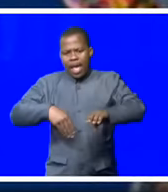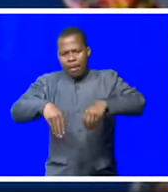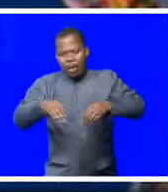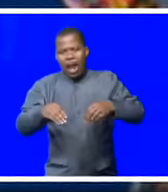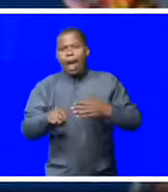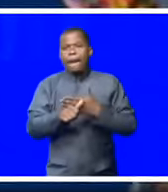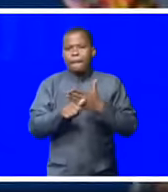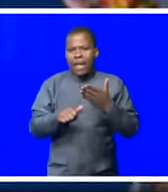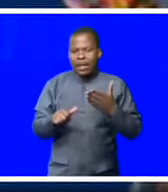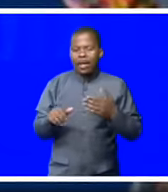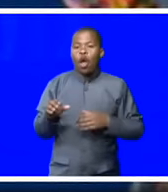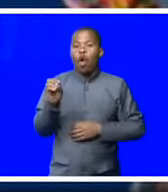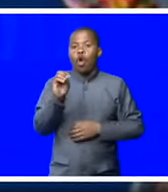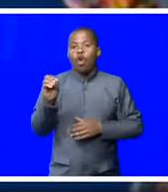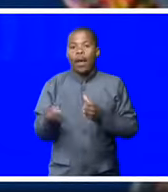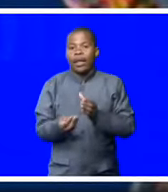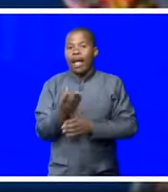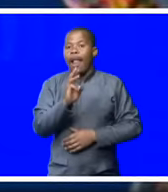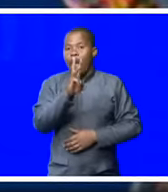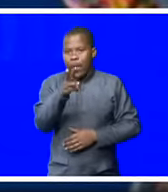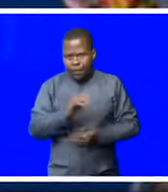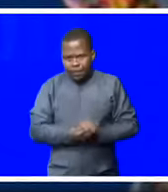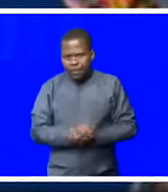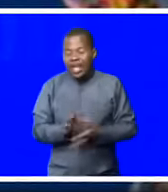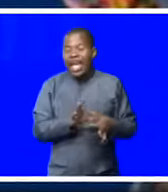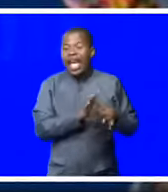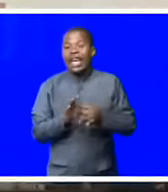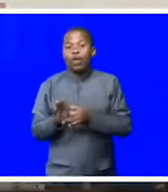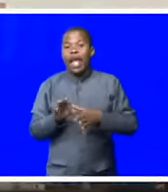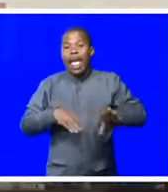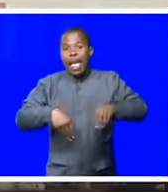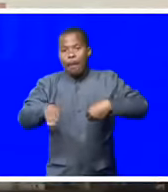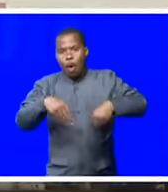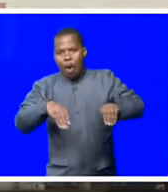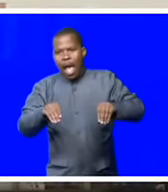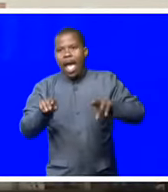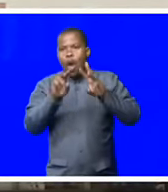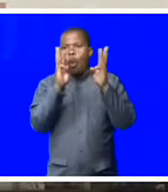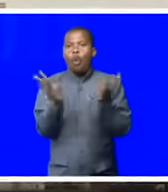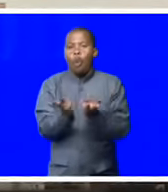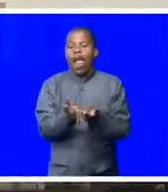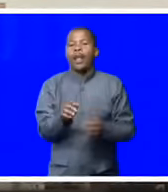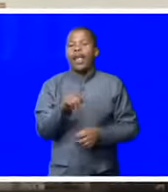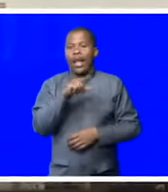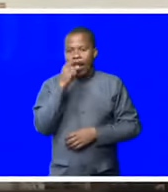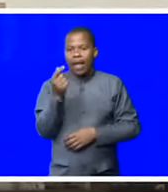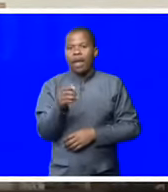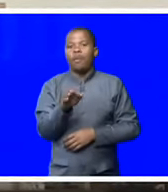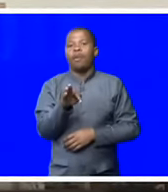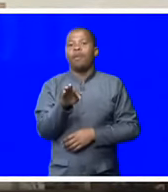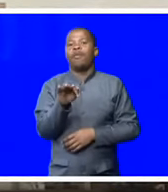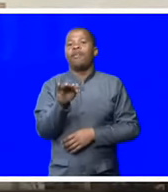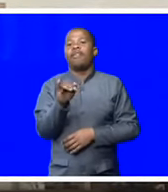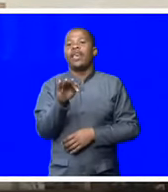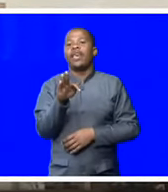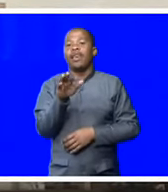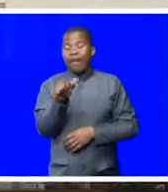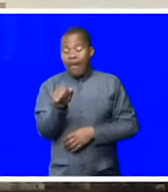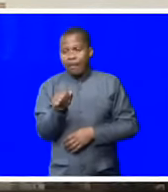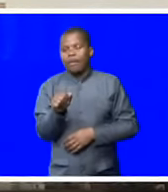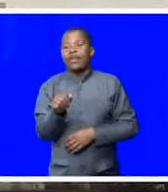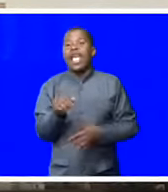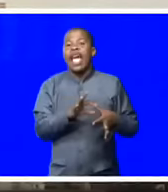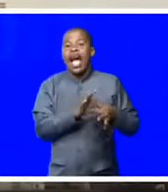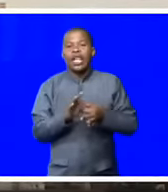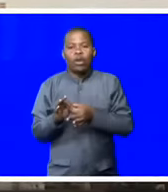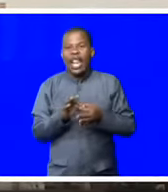Inhlangano lengamela ukudlalisa umdlalo webhola emhlabeni iFIFA seyimise inhlangano lengamela ukudlalisa umdlalo webhola even laseNdiya iAll India Football Federation